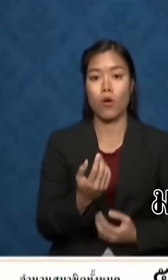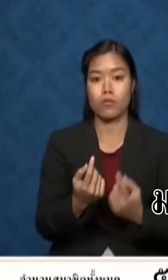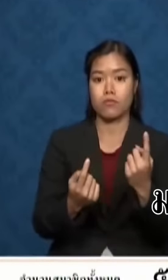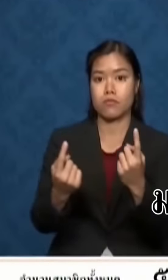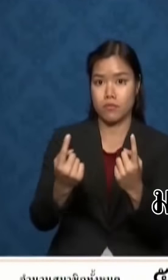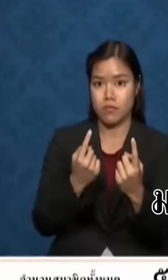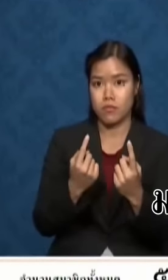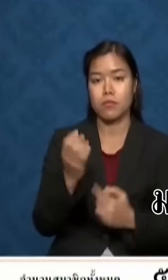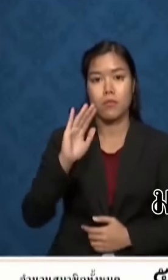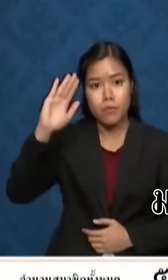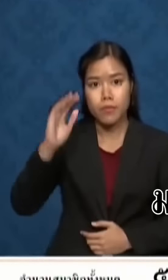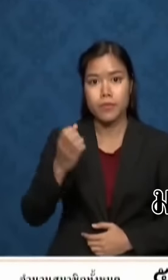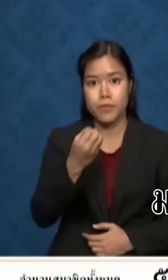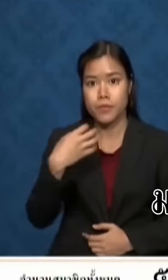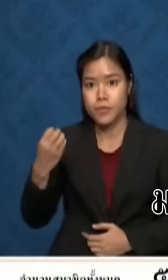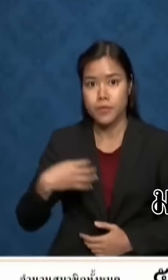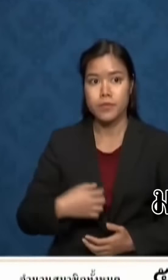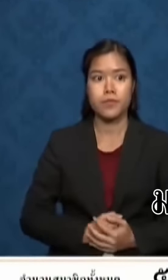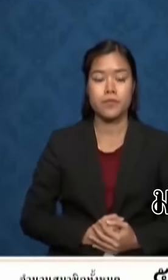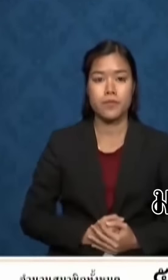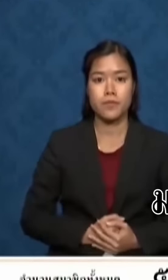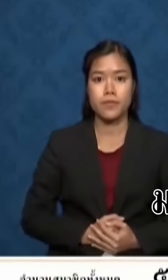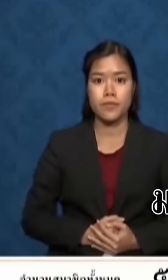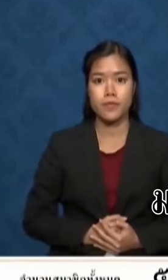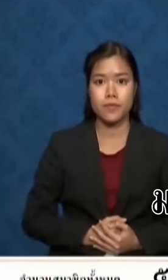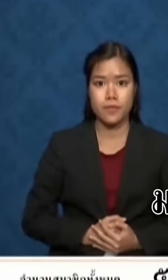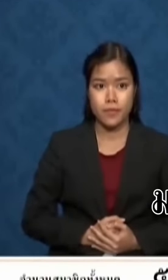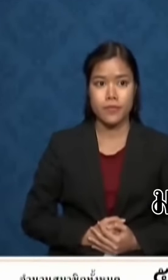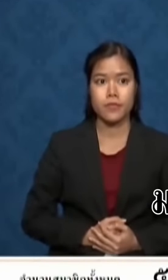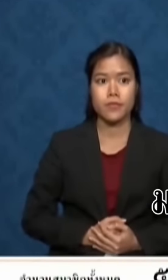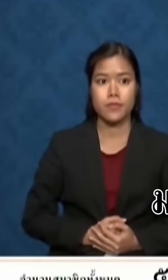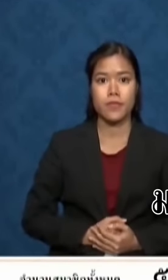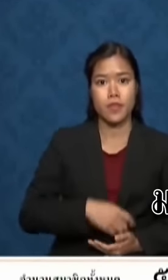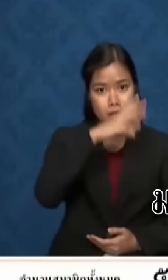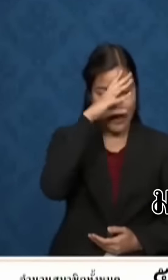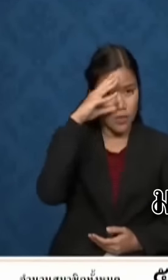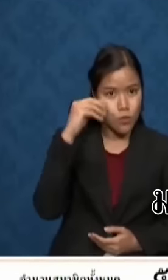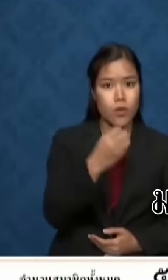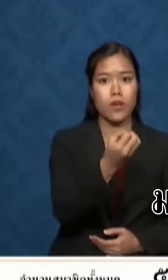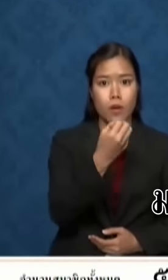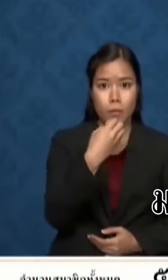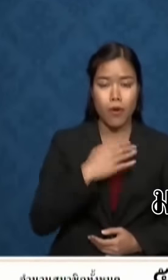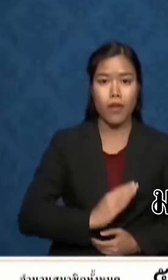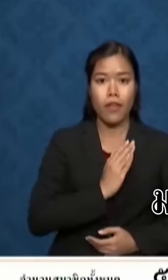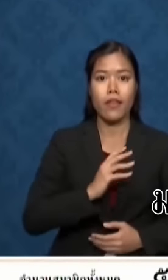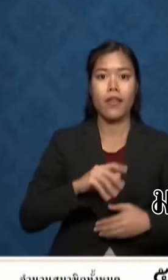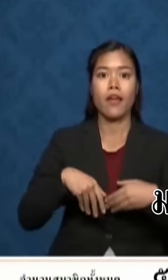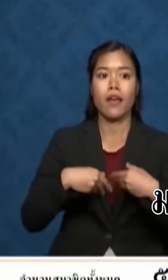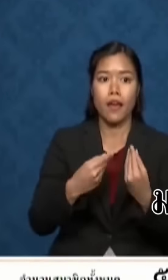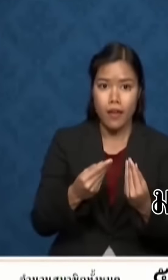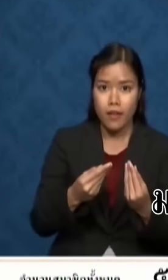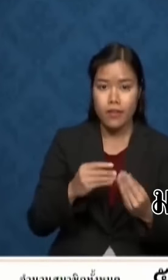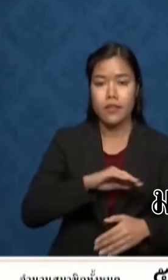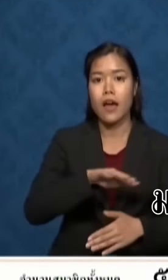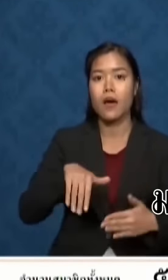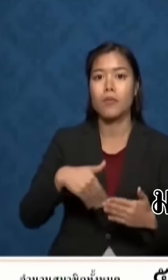้ประทวงนะครับก็ผมเรียนทผู้อูโส ruth ericวกให้เกียดท่านนะครับว่าทั้งสasu